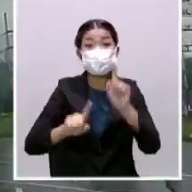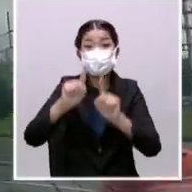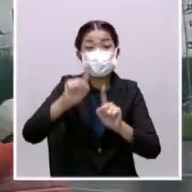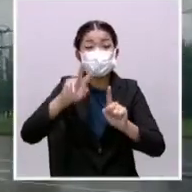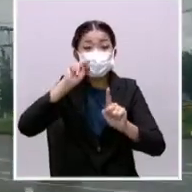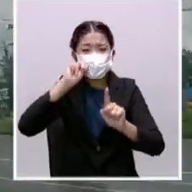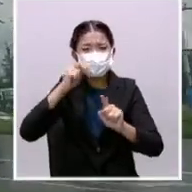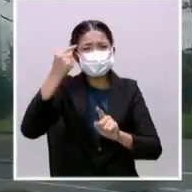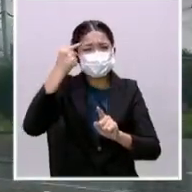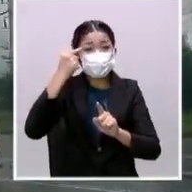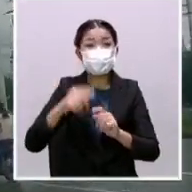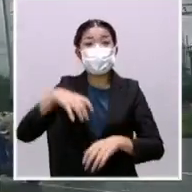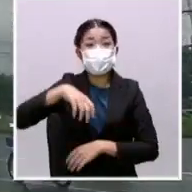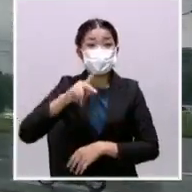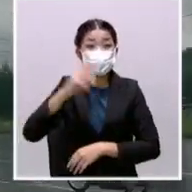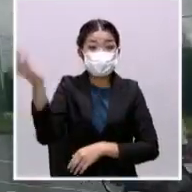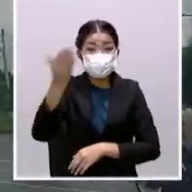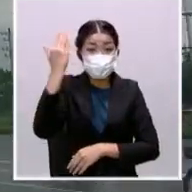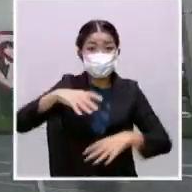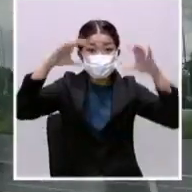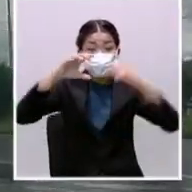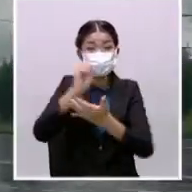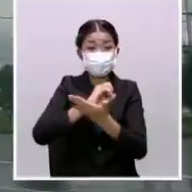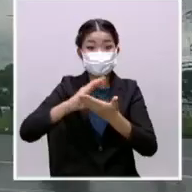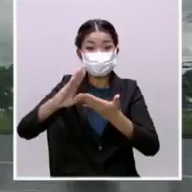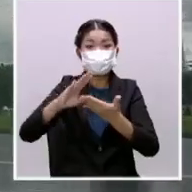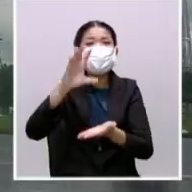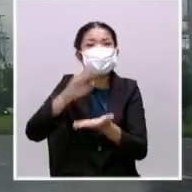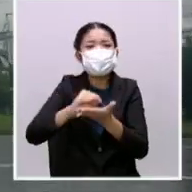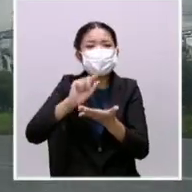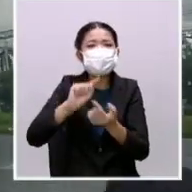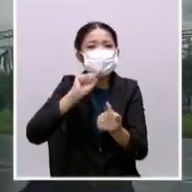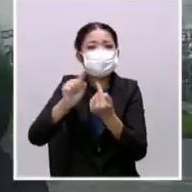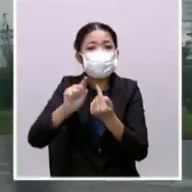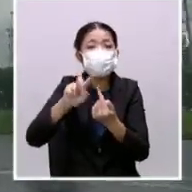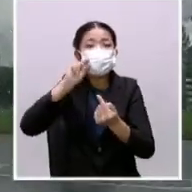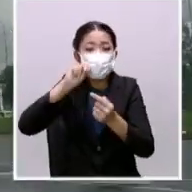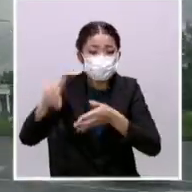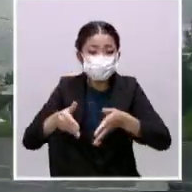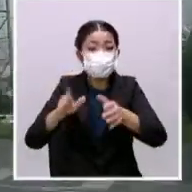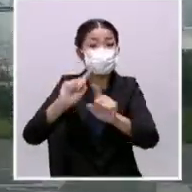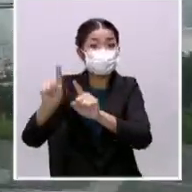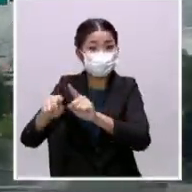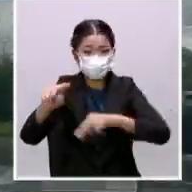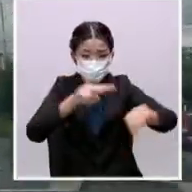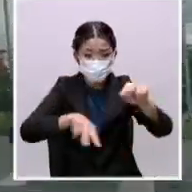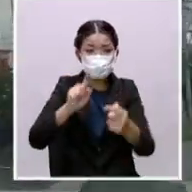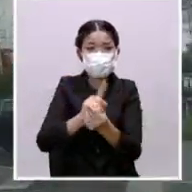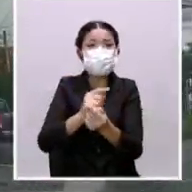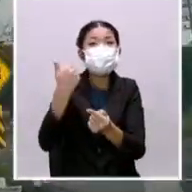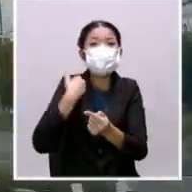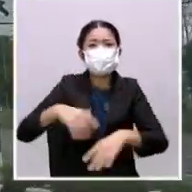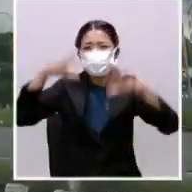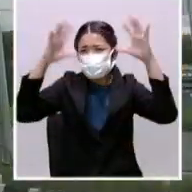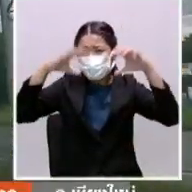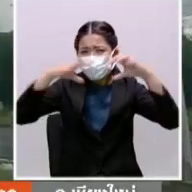การณ์น้ำจากการคาดการณ์ของกรมอุตุนิยมวิทยาและสถาบันสารสนเทศทรัพยากรน้ำองค์การมหาชนโดยพบว่าจะมีปริม